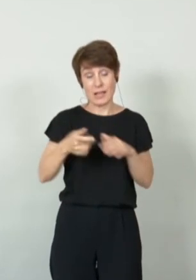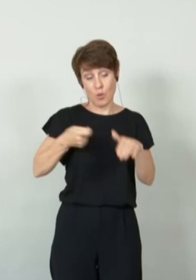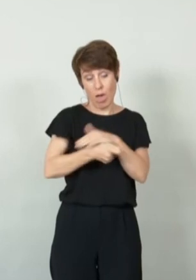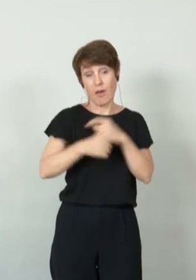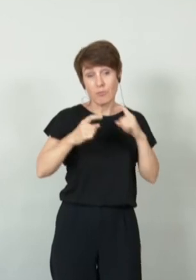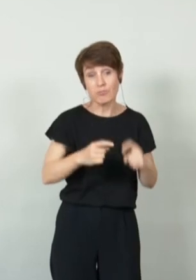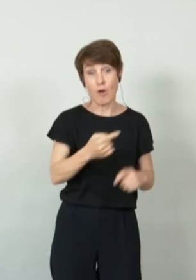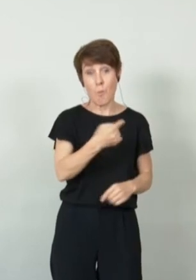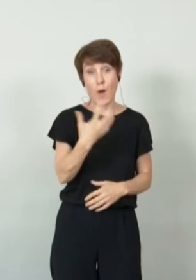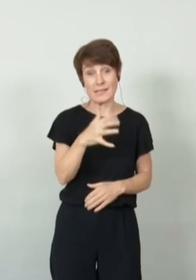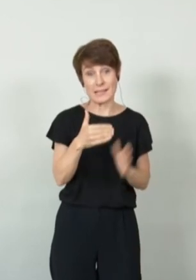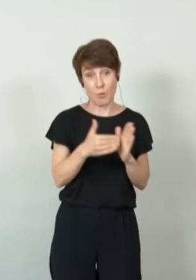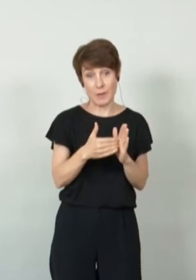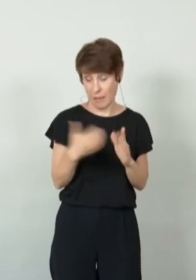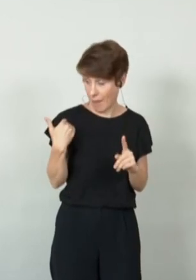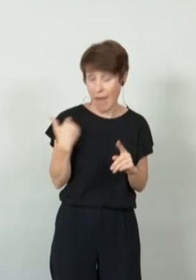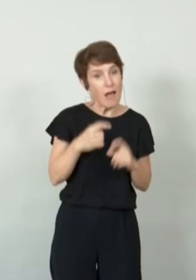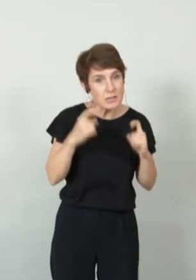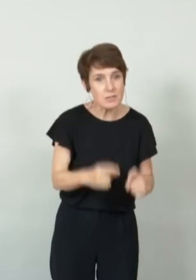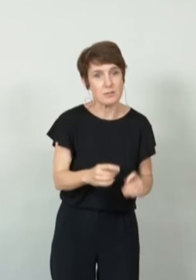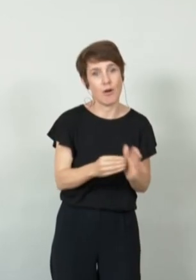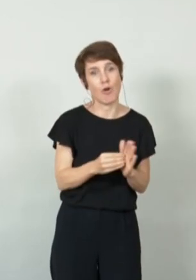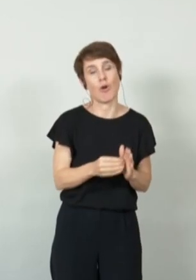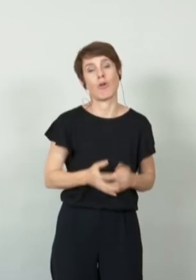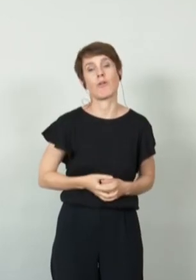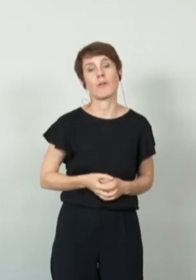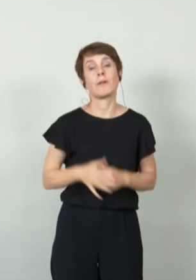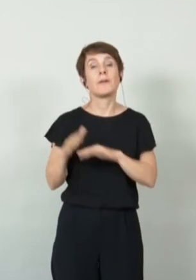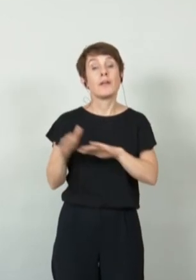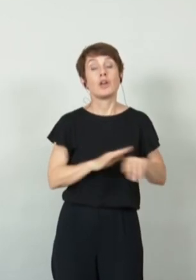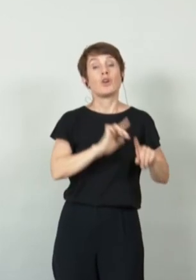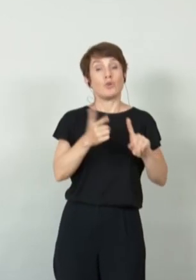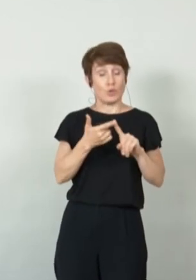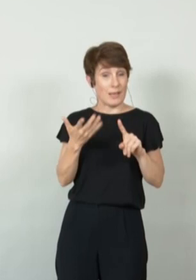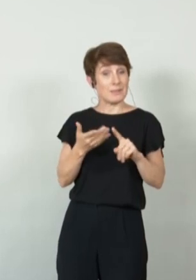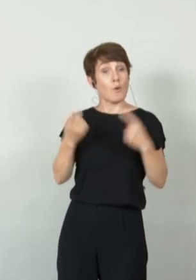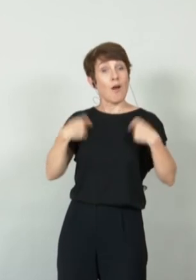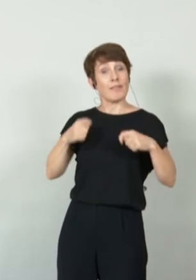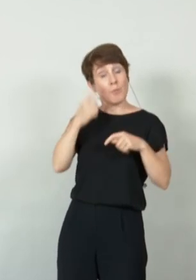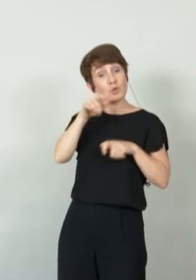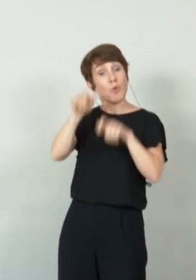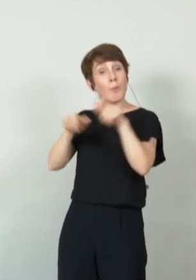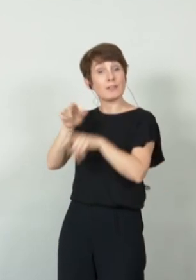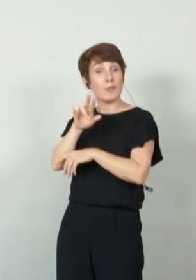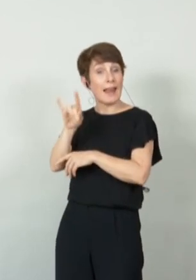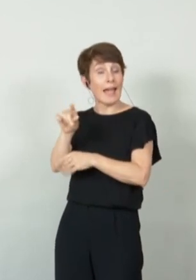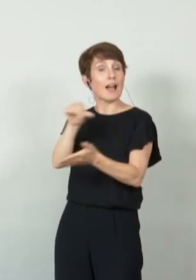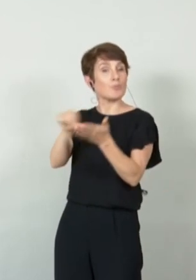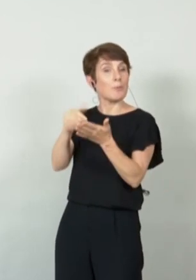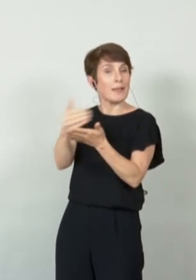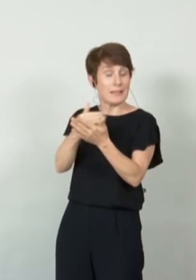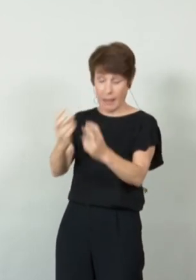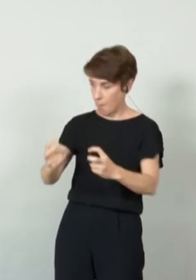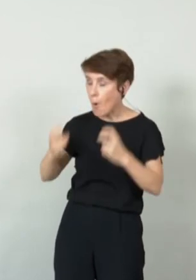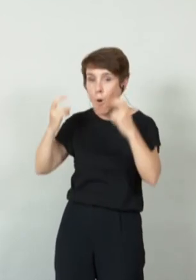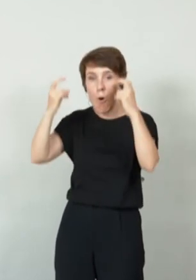de moins que prévu deuxième fait notable les dépenses de personnel qui s'envolent 2,6 millions de plus que